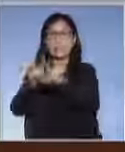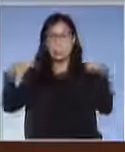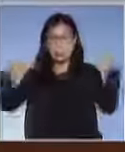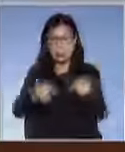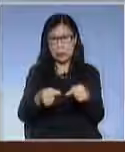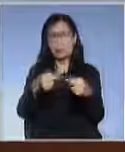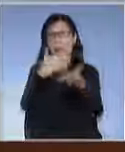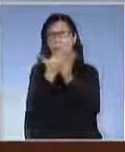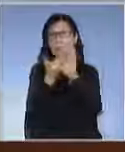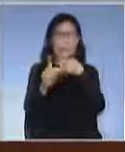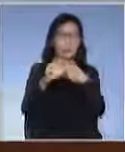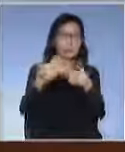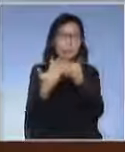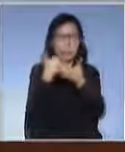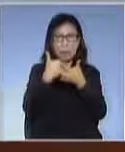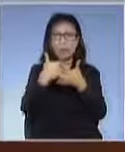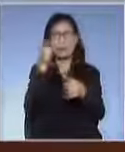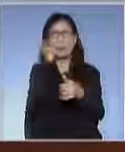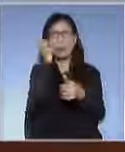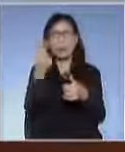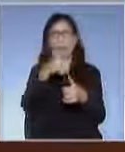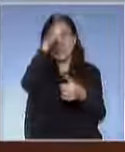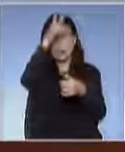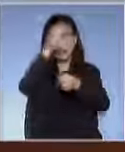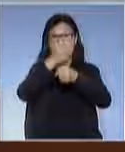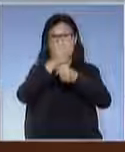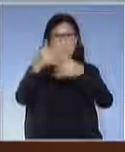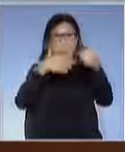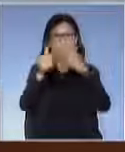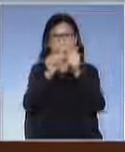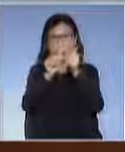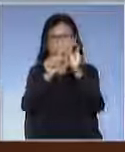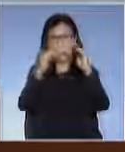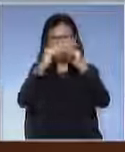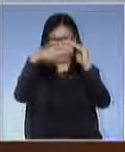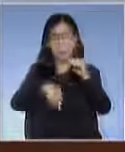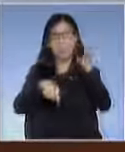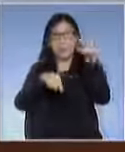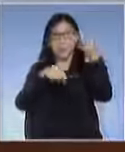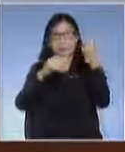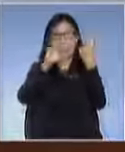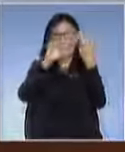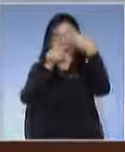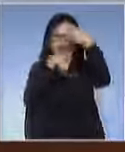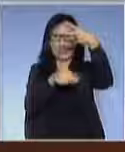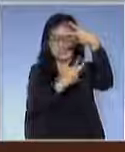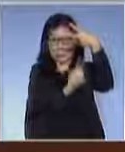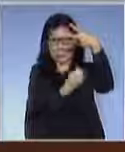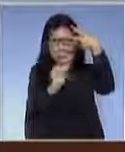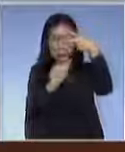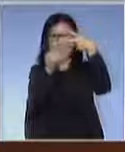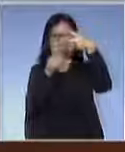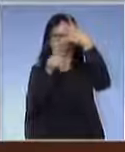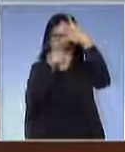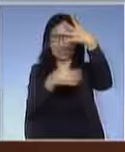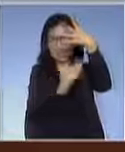挑戰。公務員事務局已於今年的2月20日至4月30日展